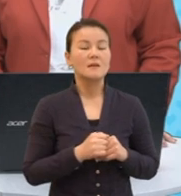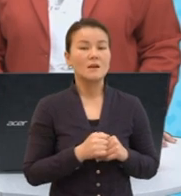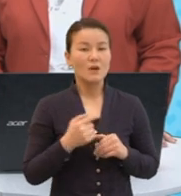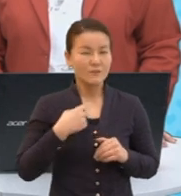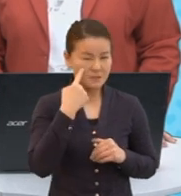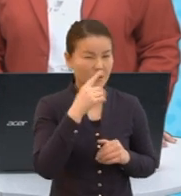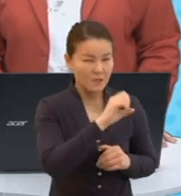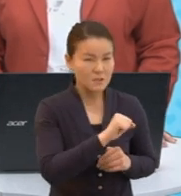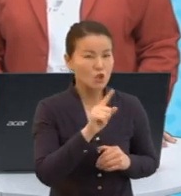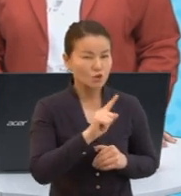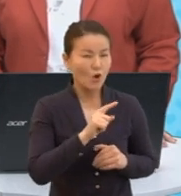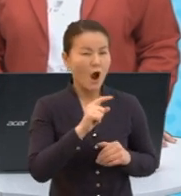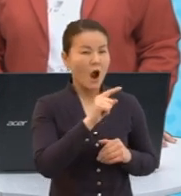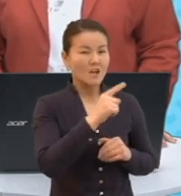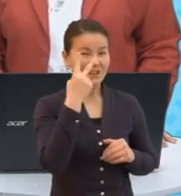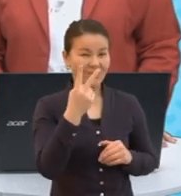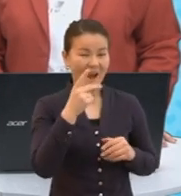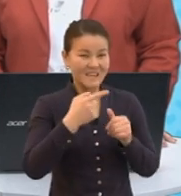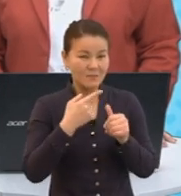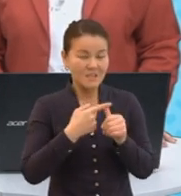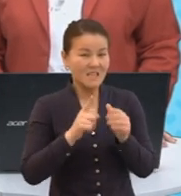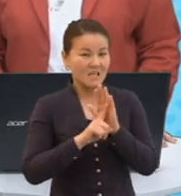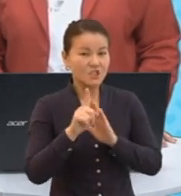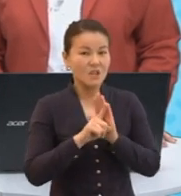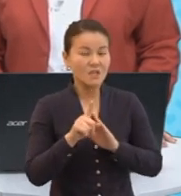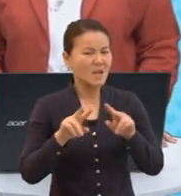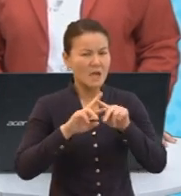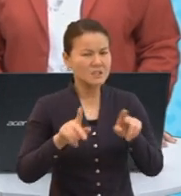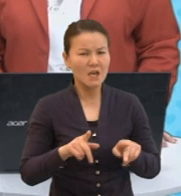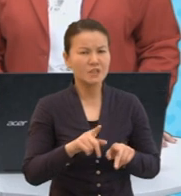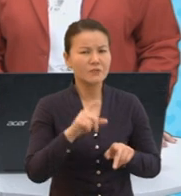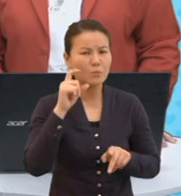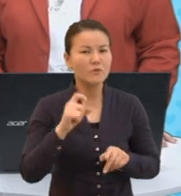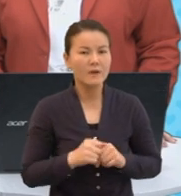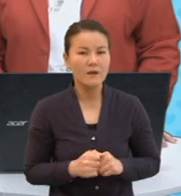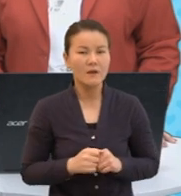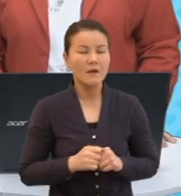Вы заметили, что два имени здесь начинаются с одной буквы?